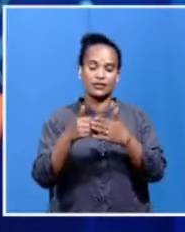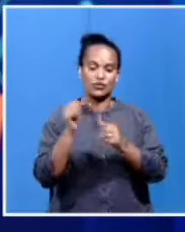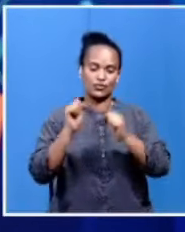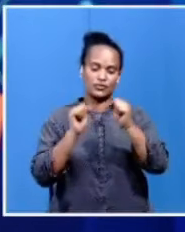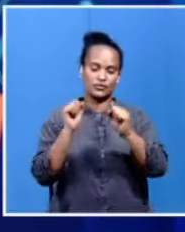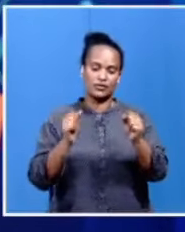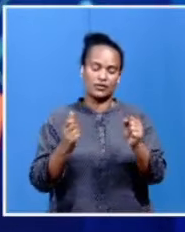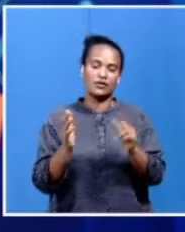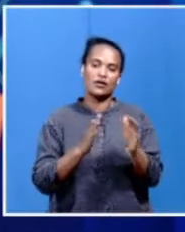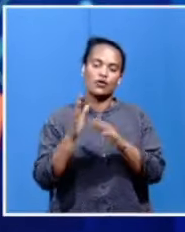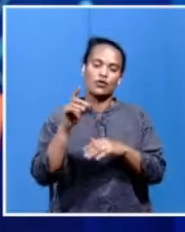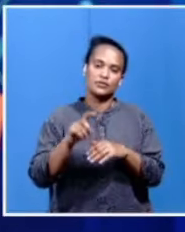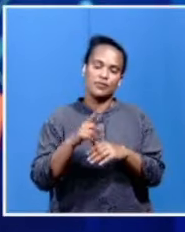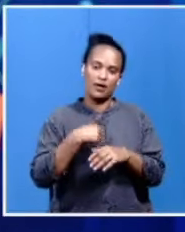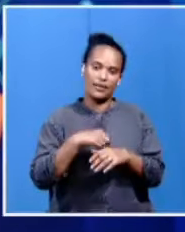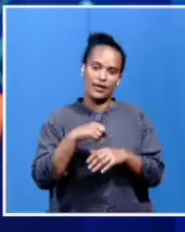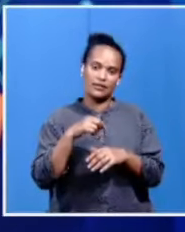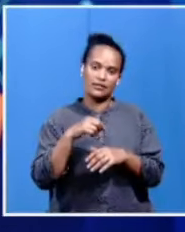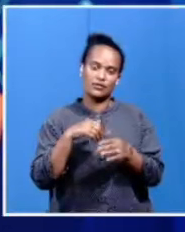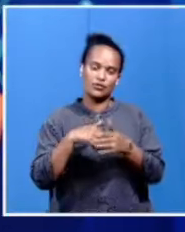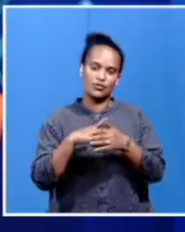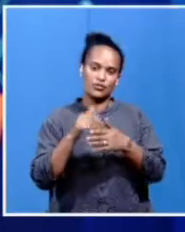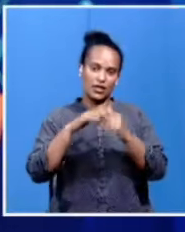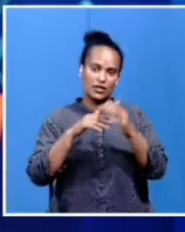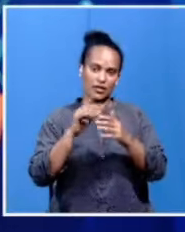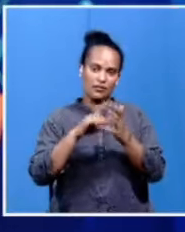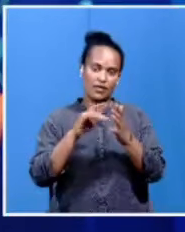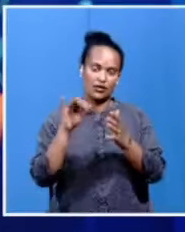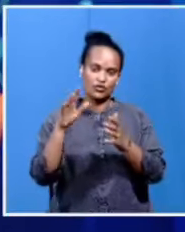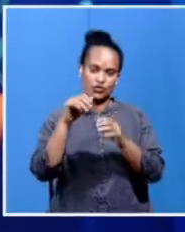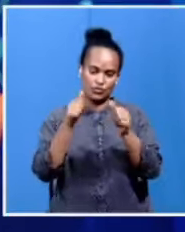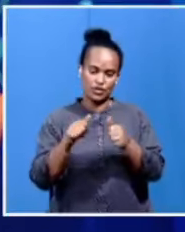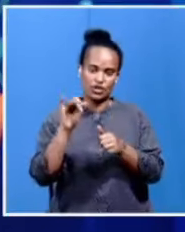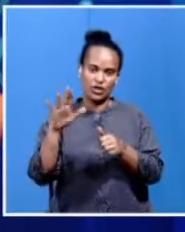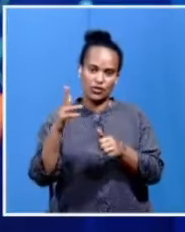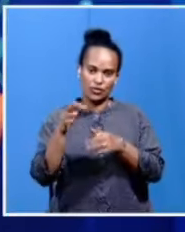ودرات كدالوون كمزقبا أبالات قانتات كوش سيد كتمخصو من شهرارون قليزوم